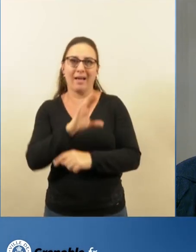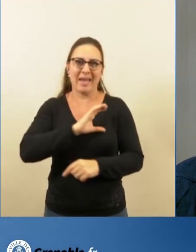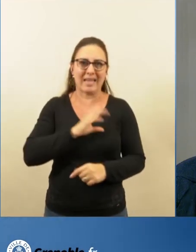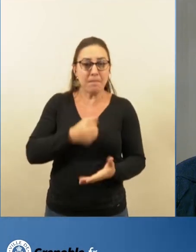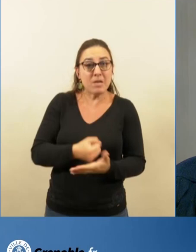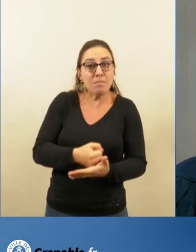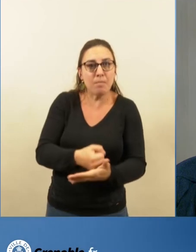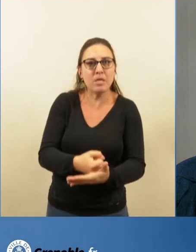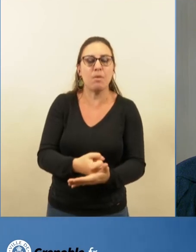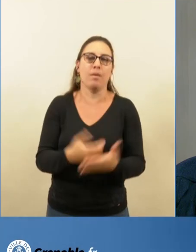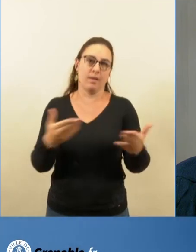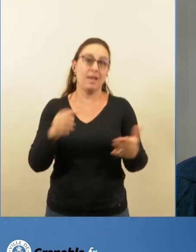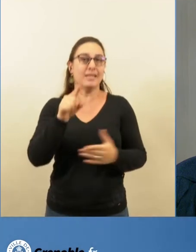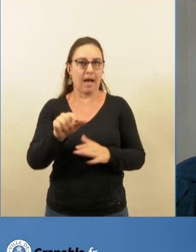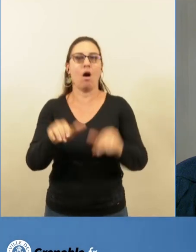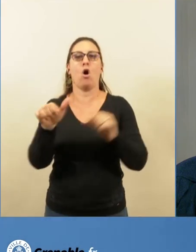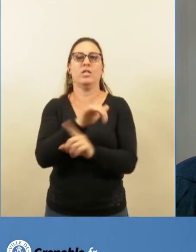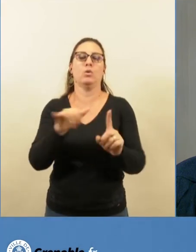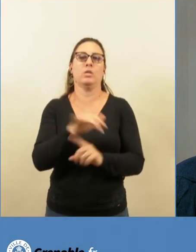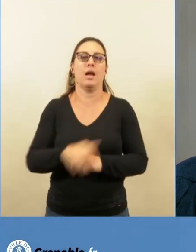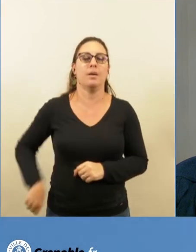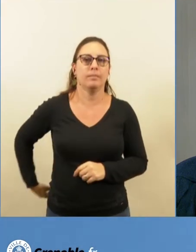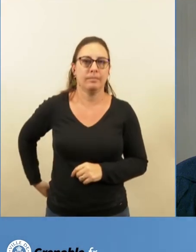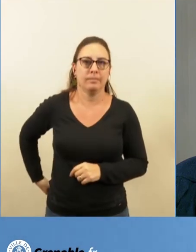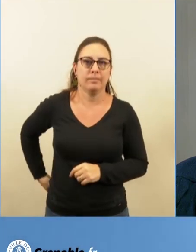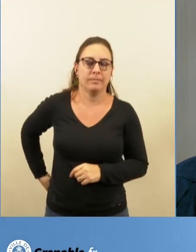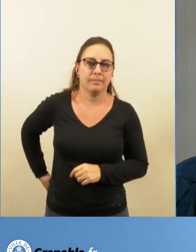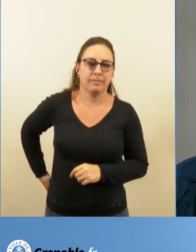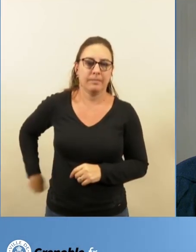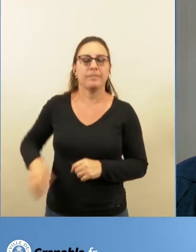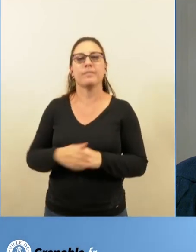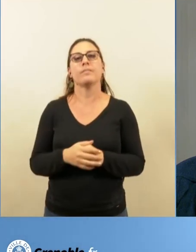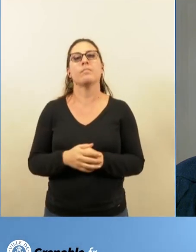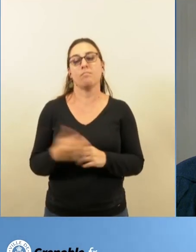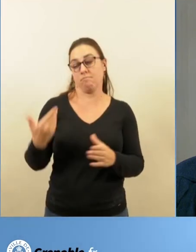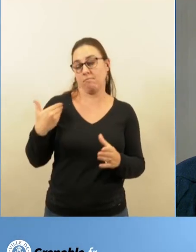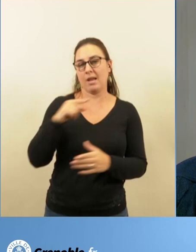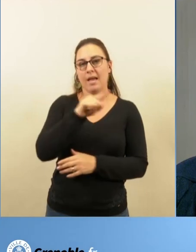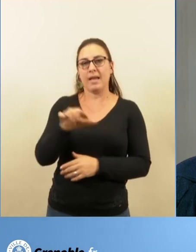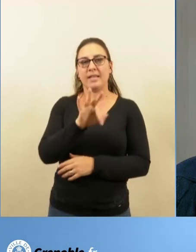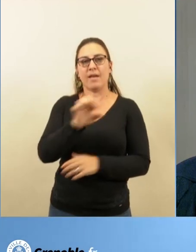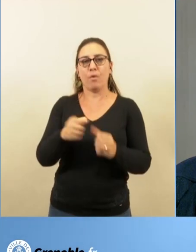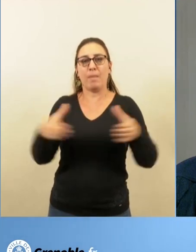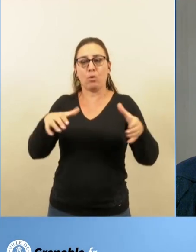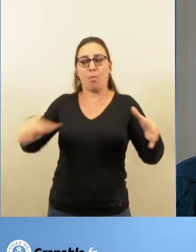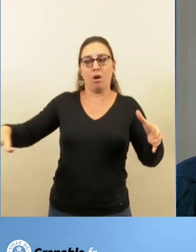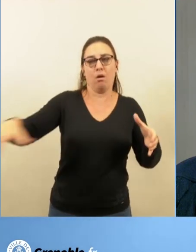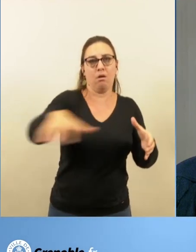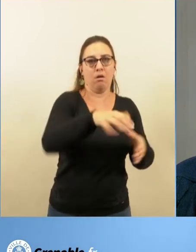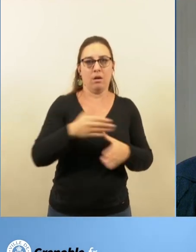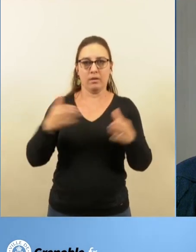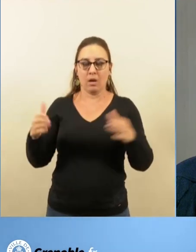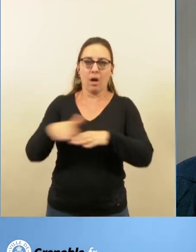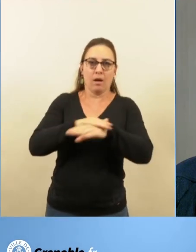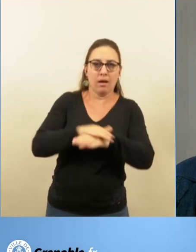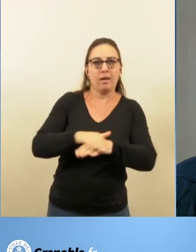voilà qui est antisocial l'histoire réelle l'histoire récente pardon de la ZF métropolitaine c'est donc celle de la construction politique